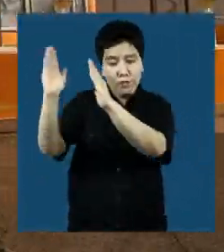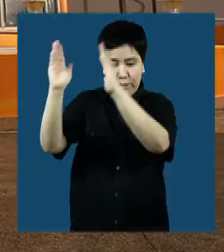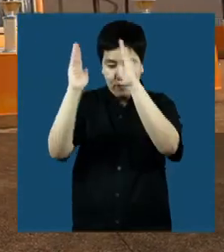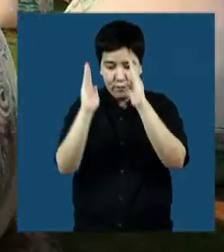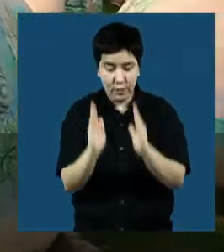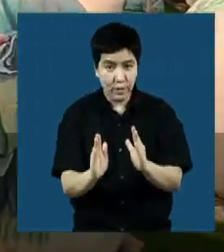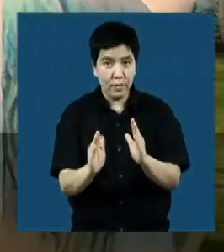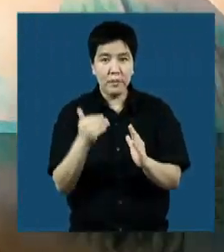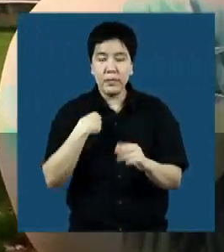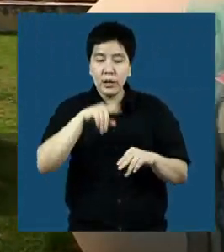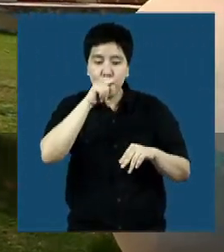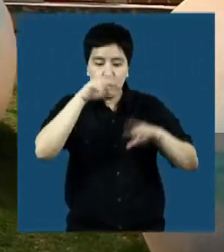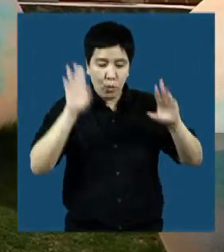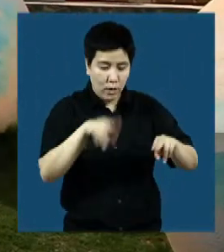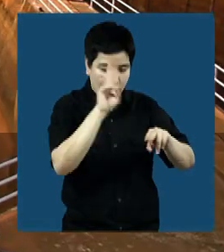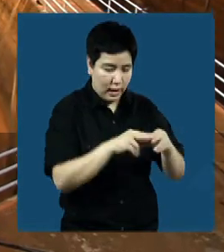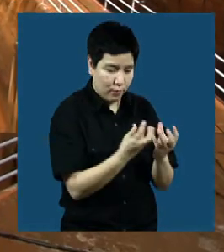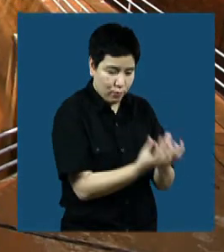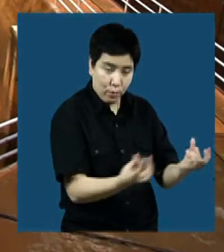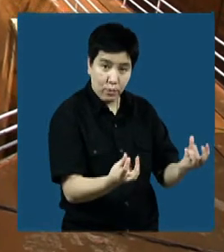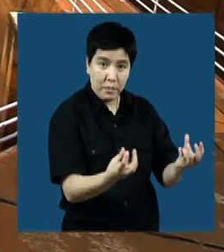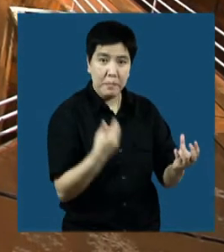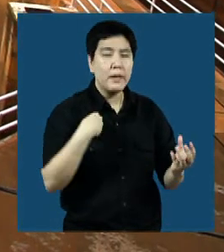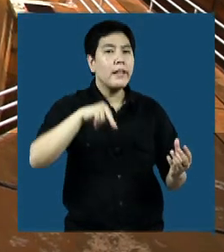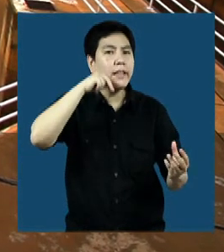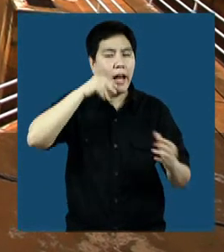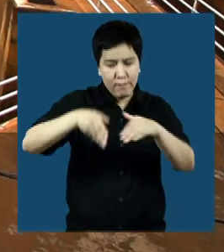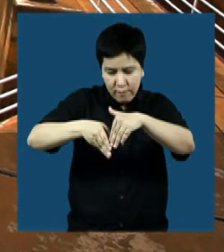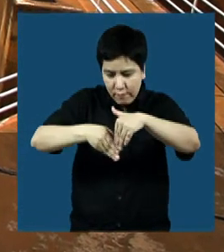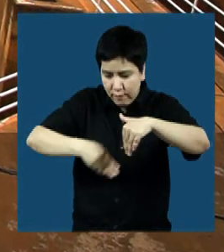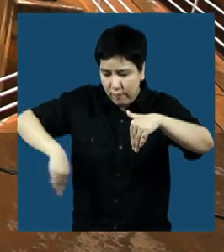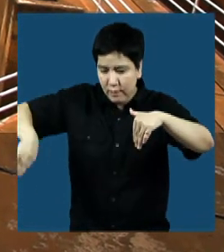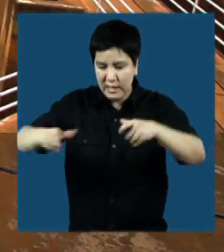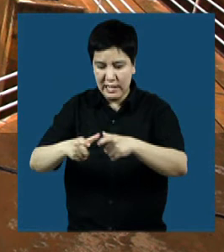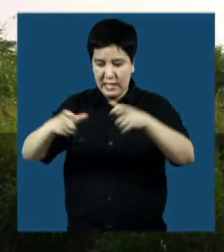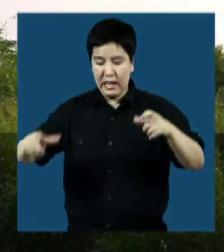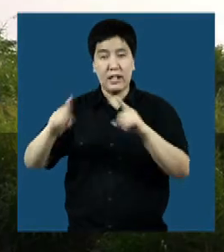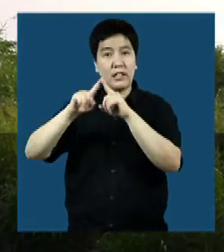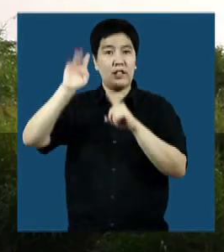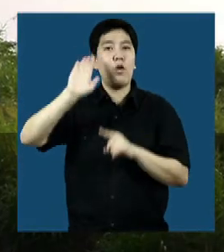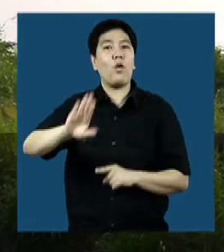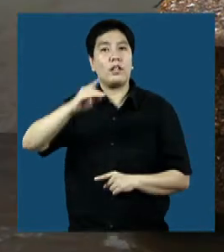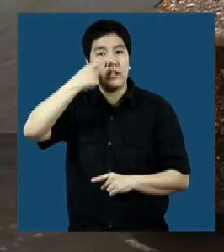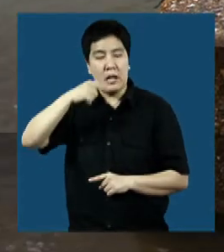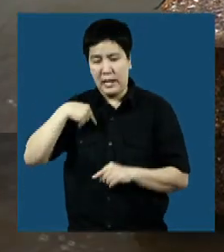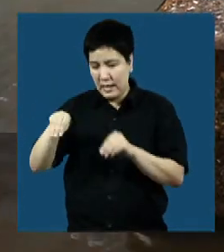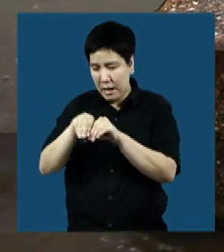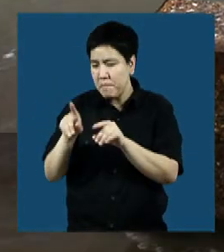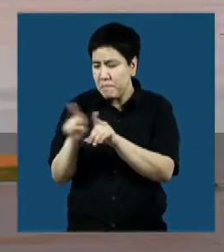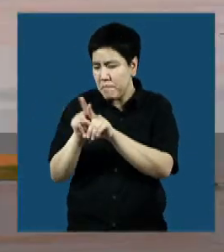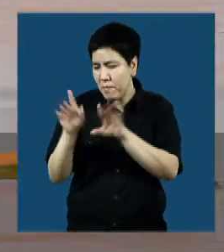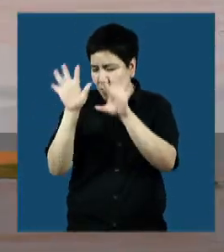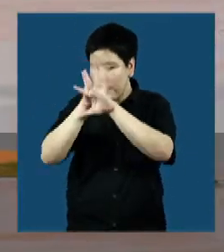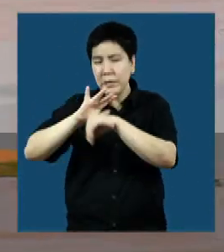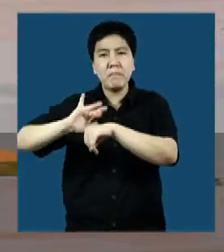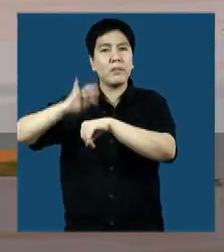องและพิพิธภัณฑ์ไข่นกเขื่อนเจ้าพระยาเขื่อนขนาดใหญ่แห่งแรกของประเทศไทยบริเวณเขื่อนมีความสวยงามต